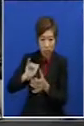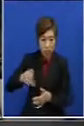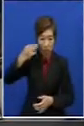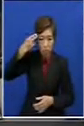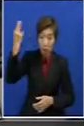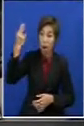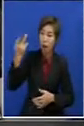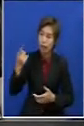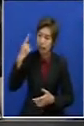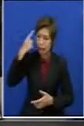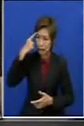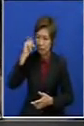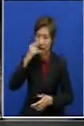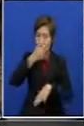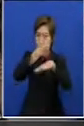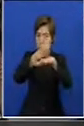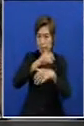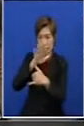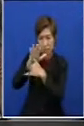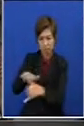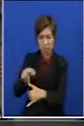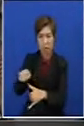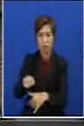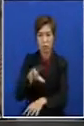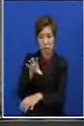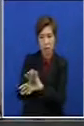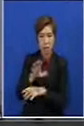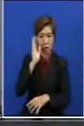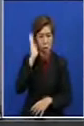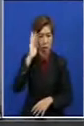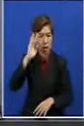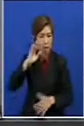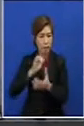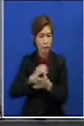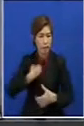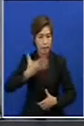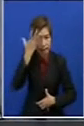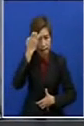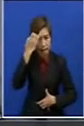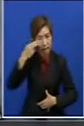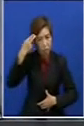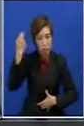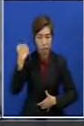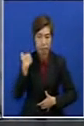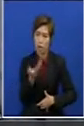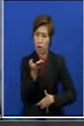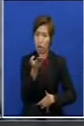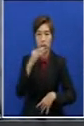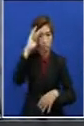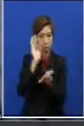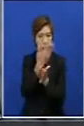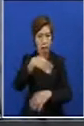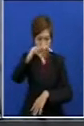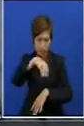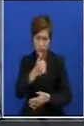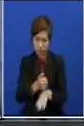ผู้บังคับบัญชาอาจบีบคั้นสามีของเธอจนต้องฆ่าตัวตายจึงขอให้สำนักงานตำรวจแห่งชาติตั้งคณะกรรมการสอบสวนเรื่องนี้ซึ่ง